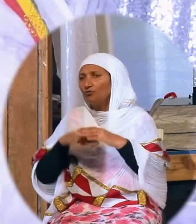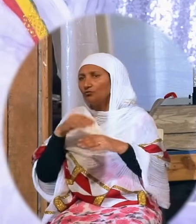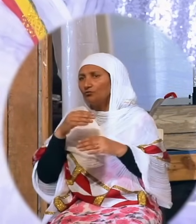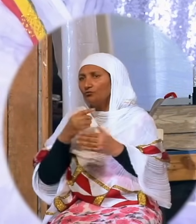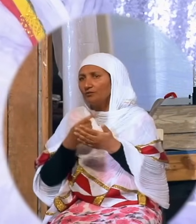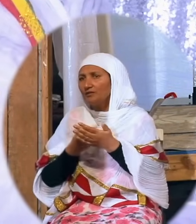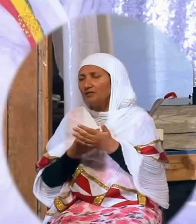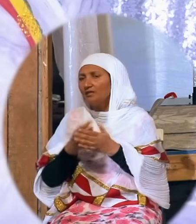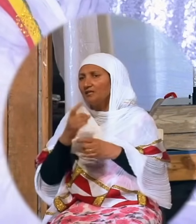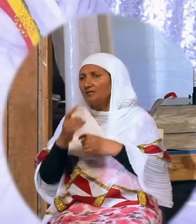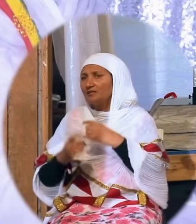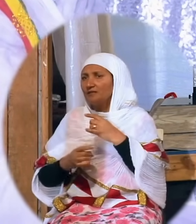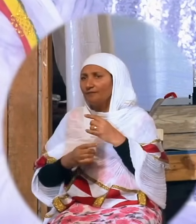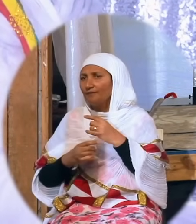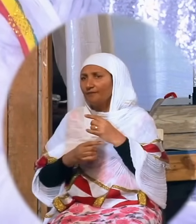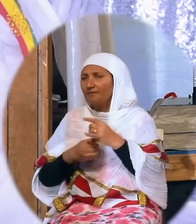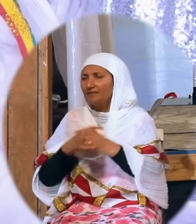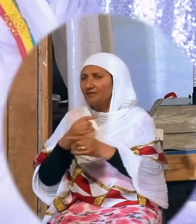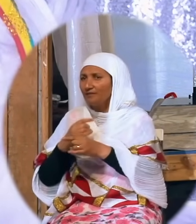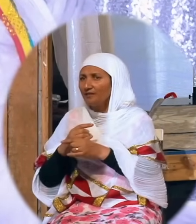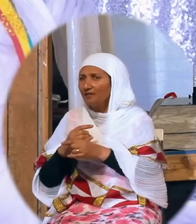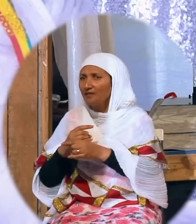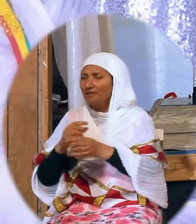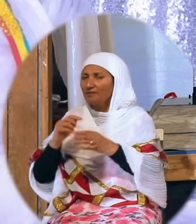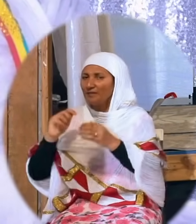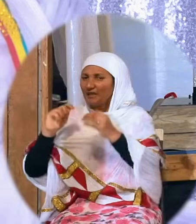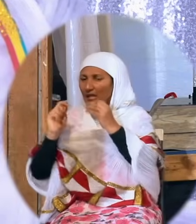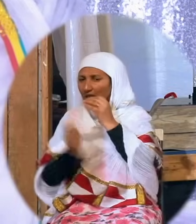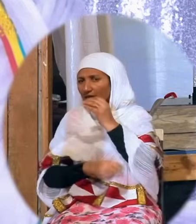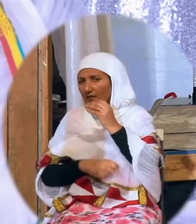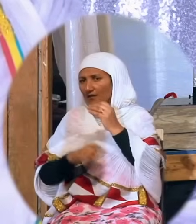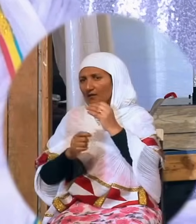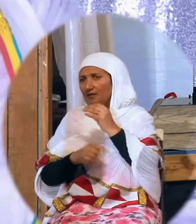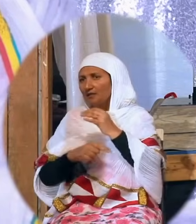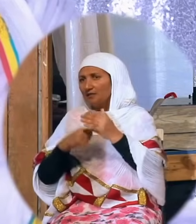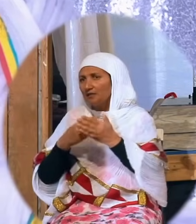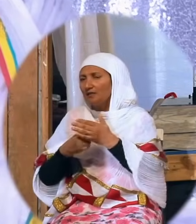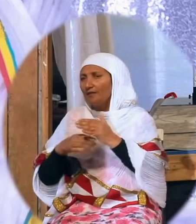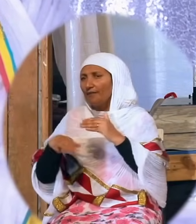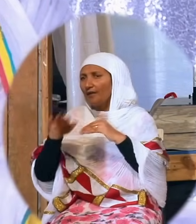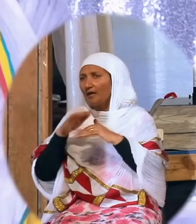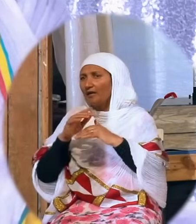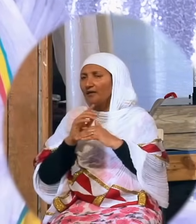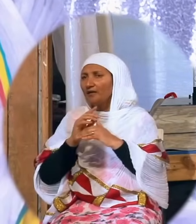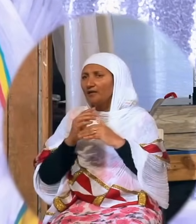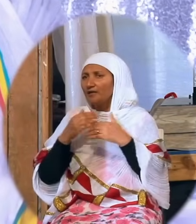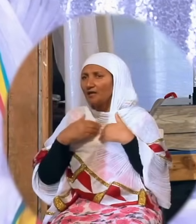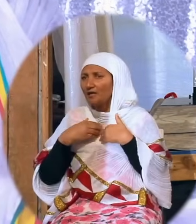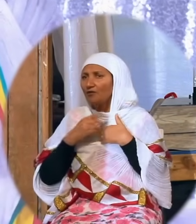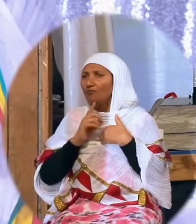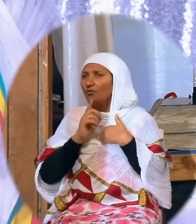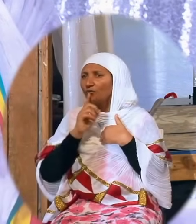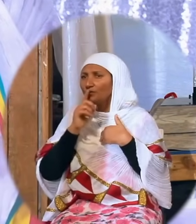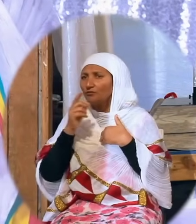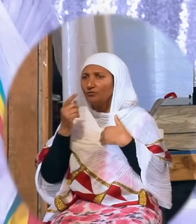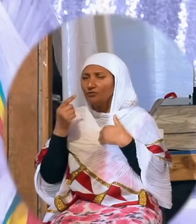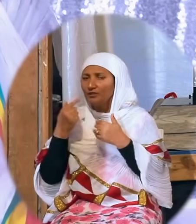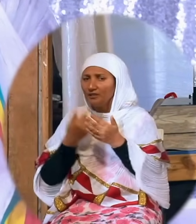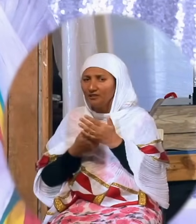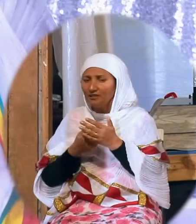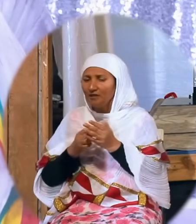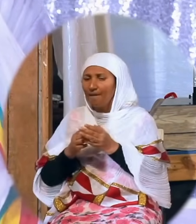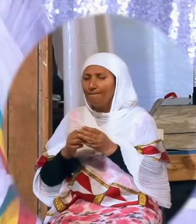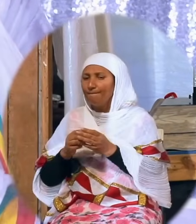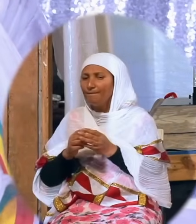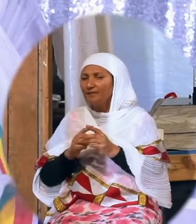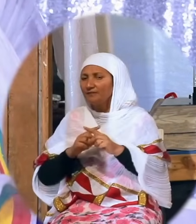በዚህ ዘመን በሰባት ቅጣት ቀጣ ከዚህ በላይ ያለው በእውነቱ ስለዚህ እኛ መስመሩን ይሄን ይዘን ነው መሄድ